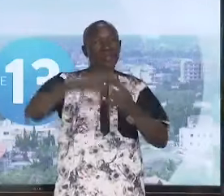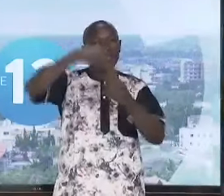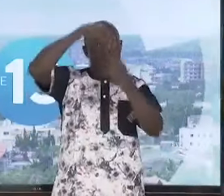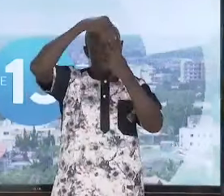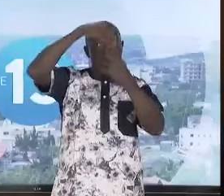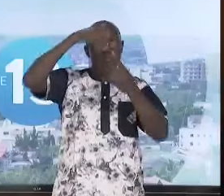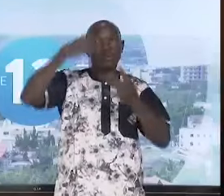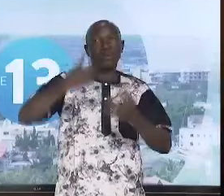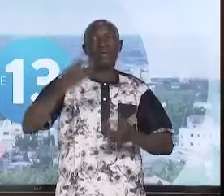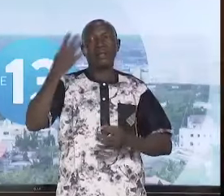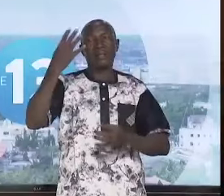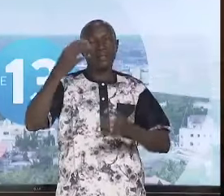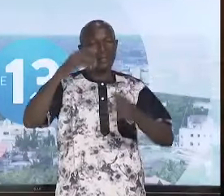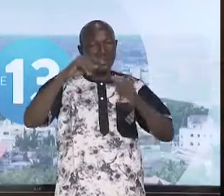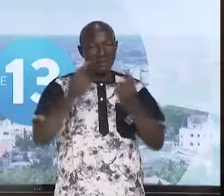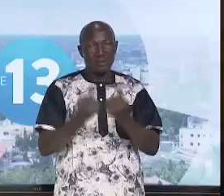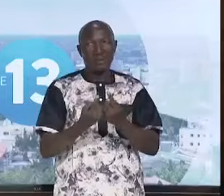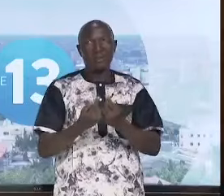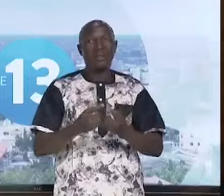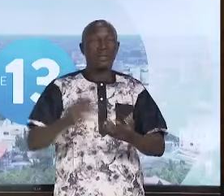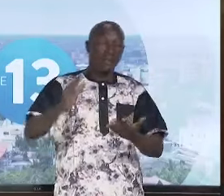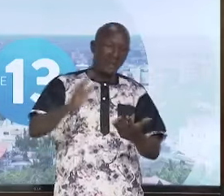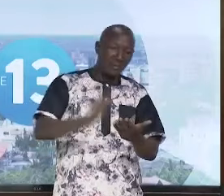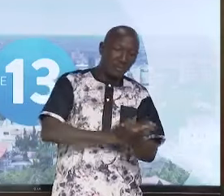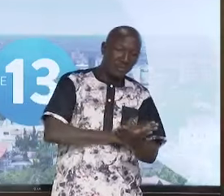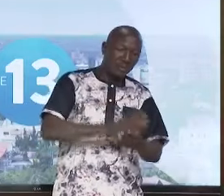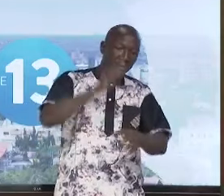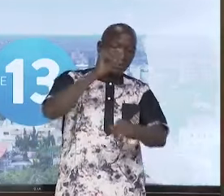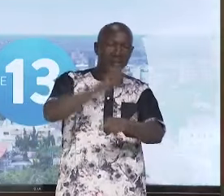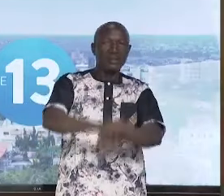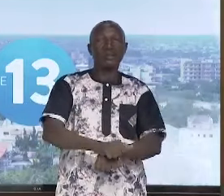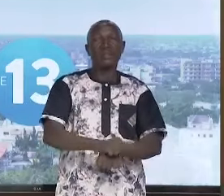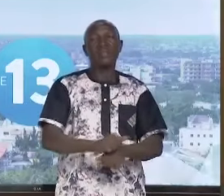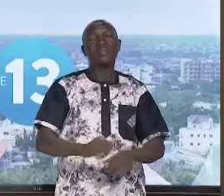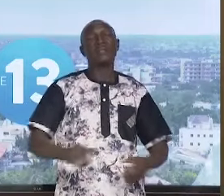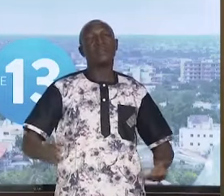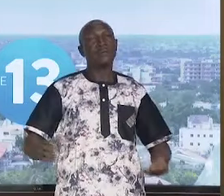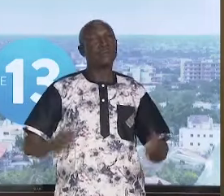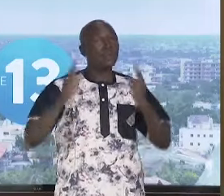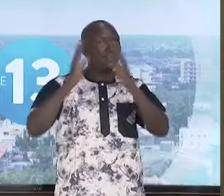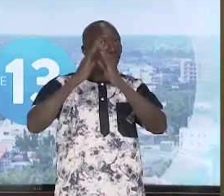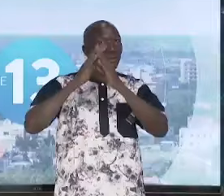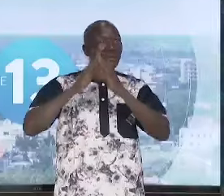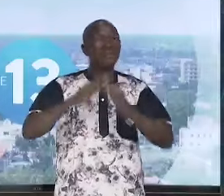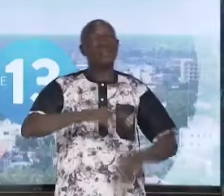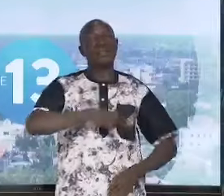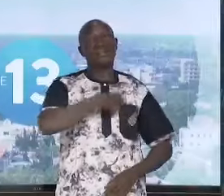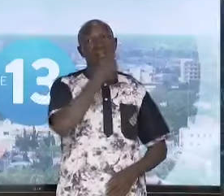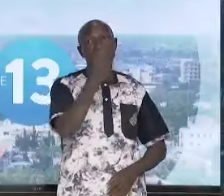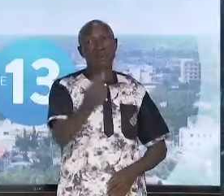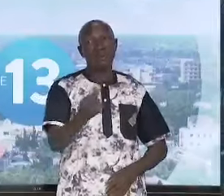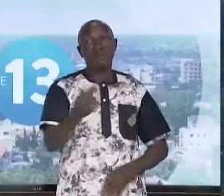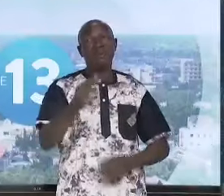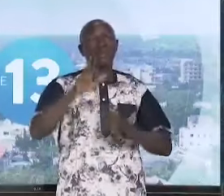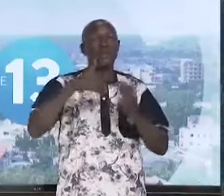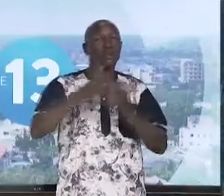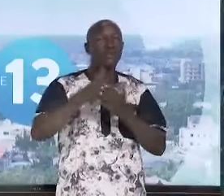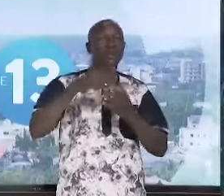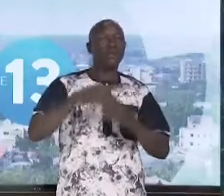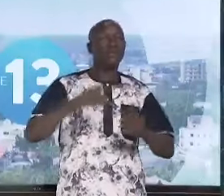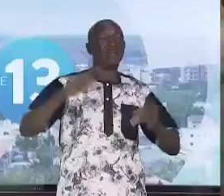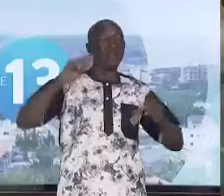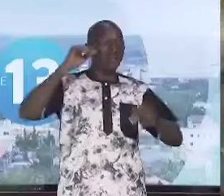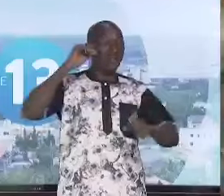catégorie. De la musique traditionnelle à la musique urbaine, en passant par celle religieuse, tous les talents seront célébrés à